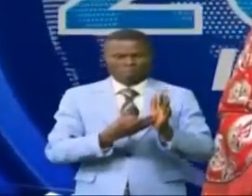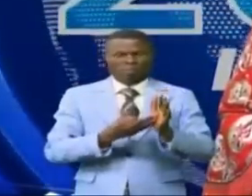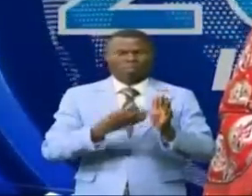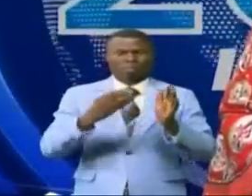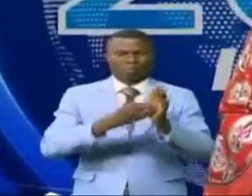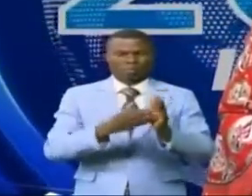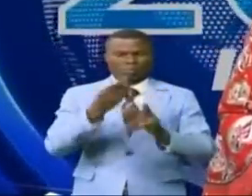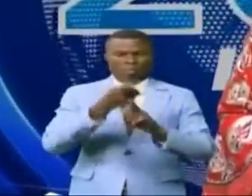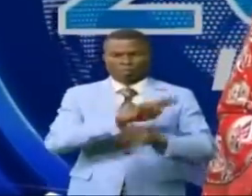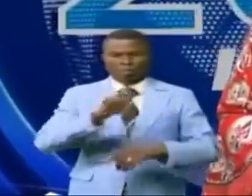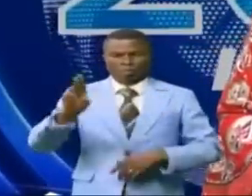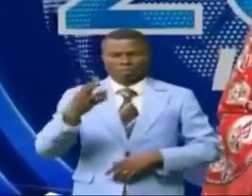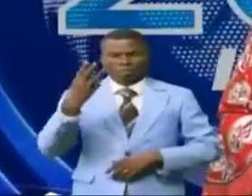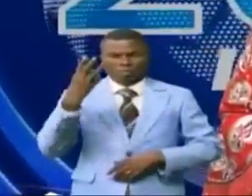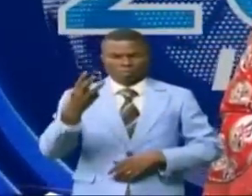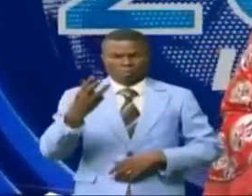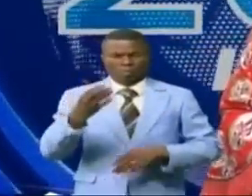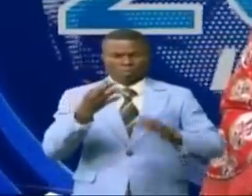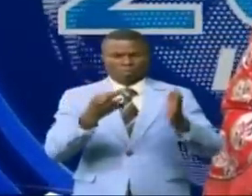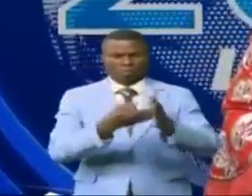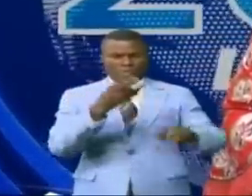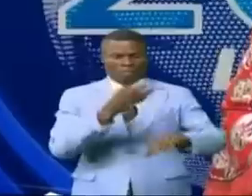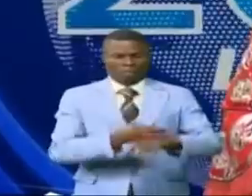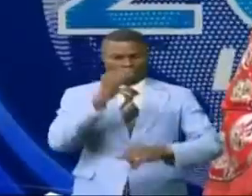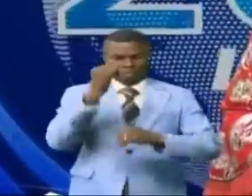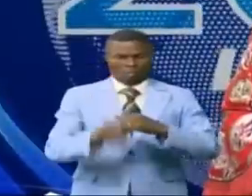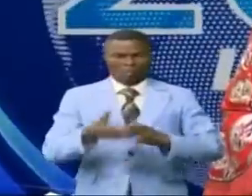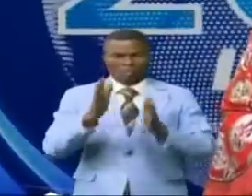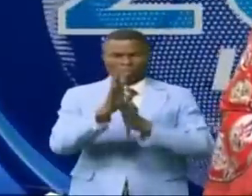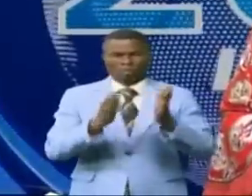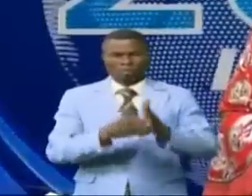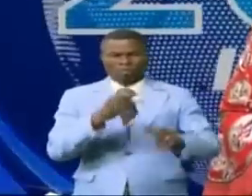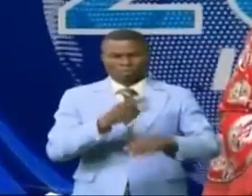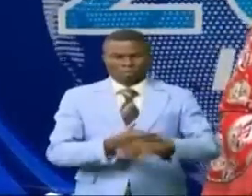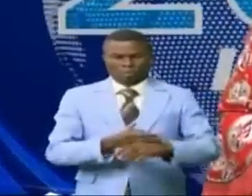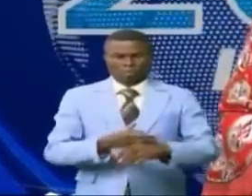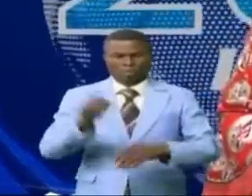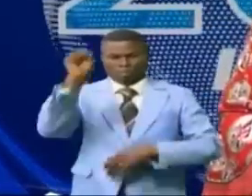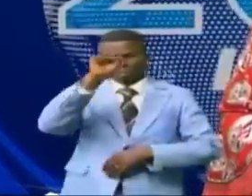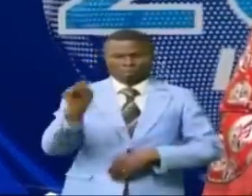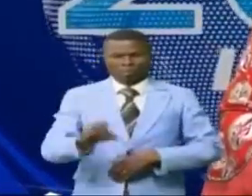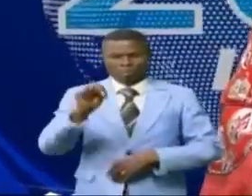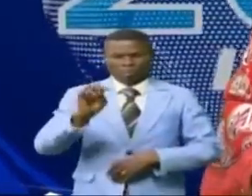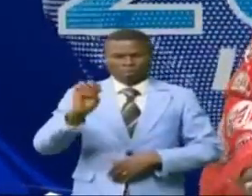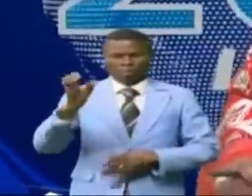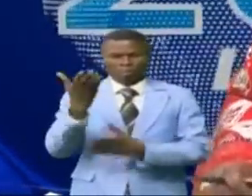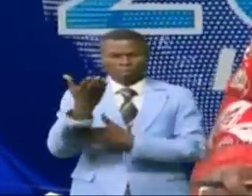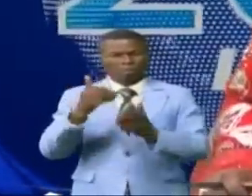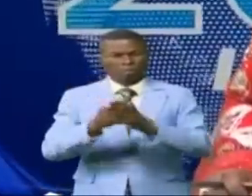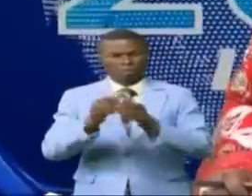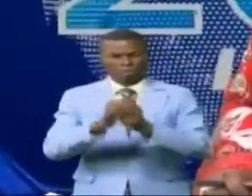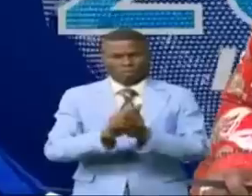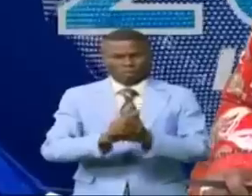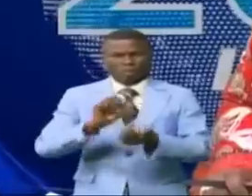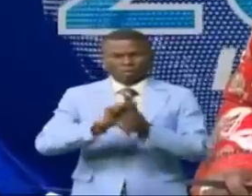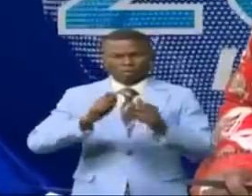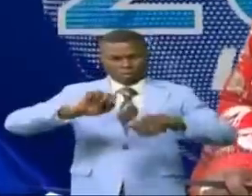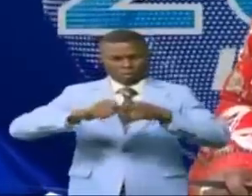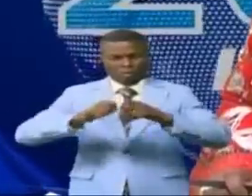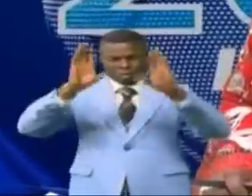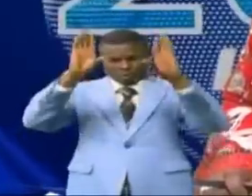30 septembre 2023 de 8h. À 18h, SNEL présente ses excuses pour ce